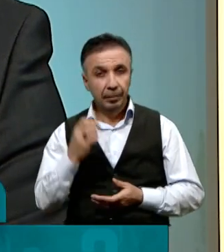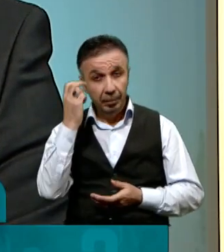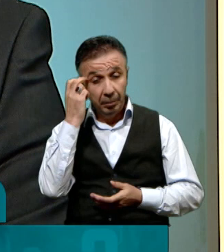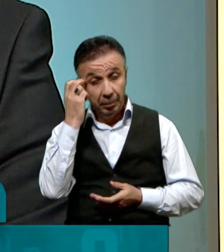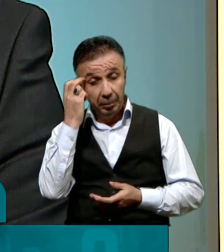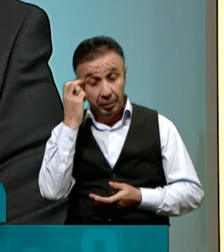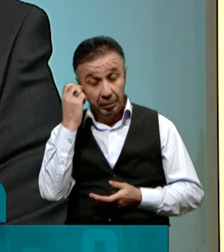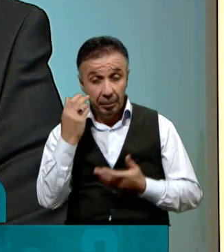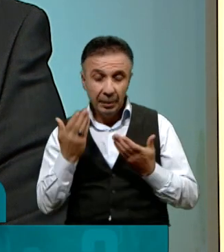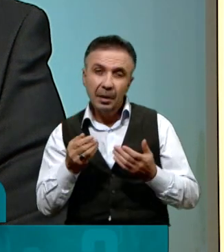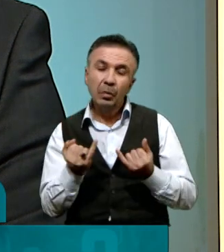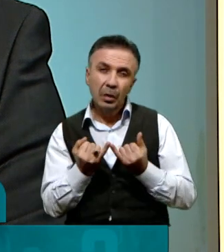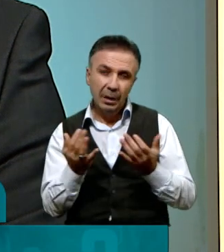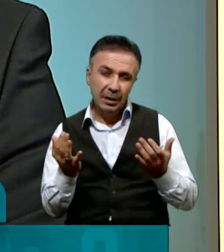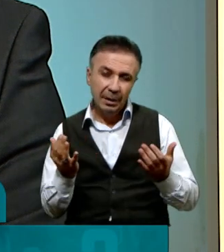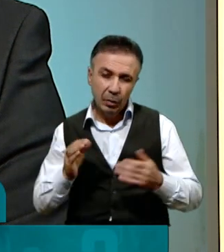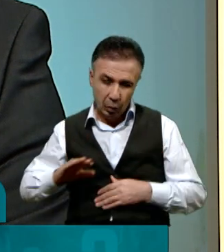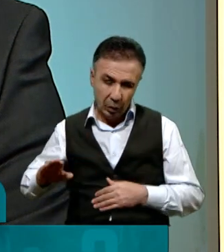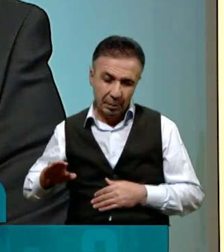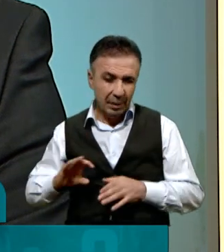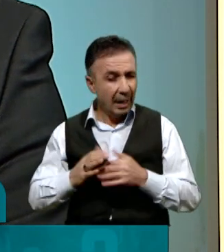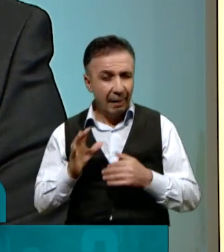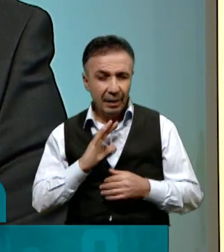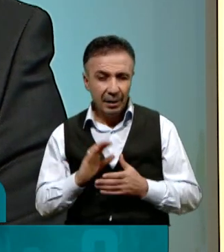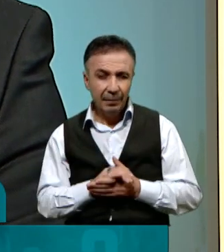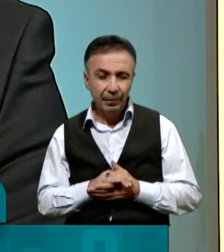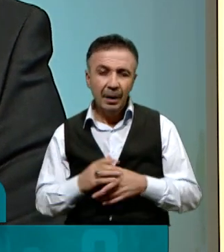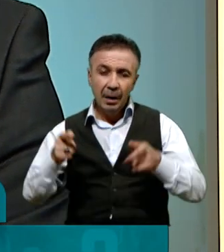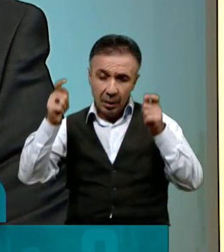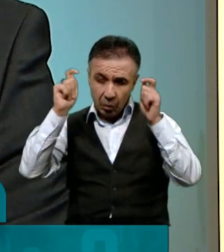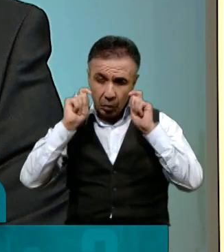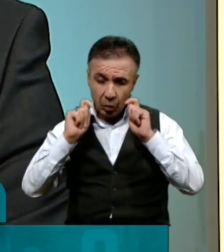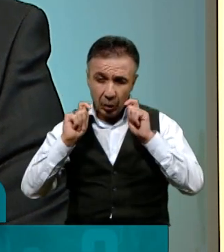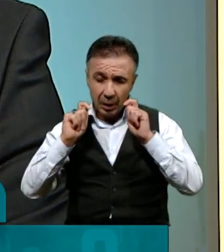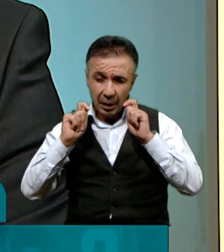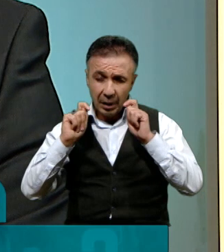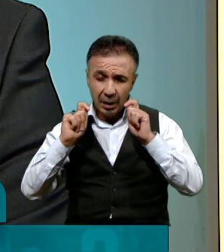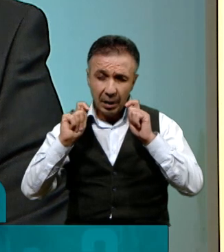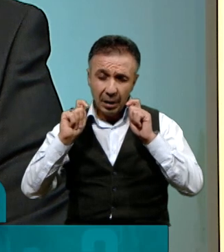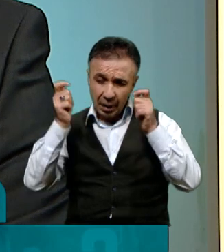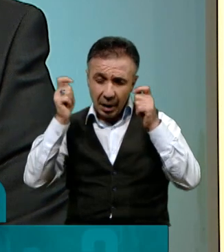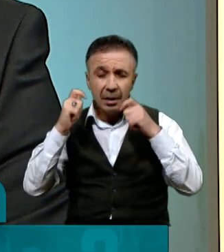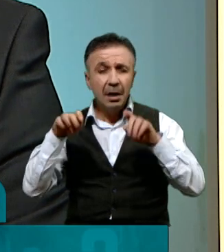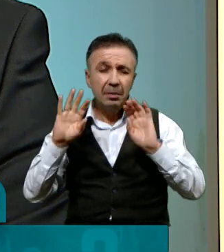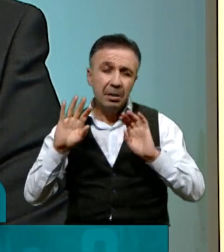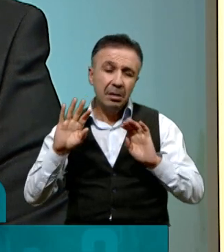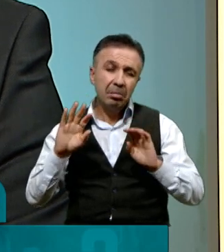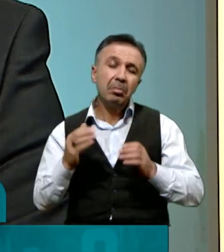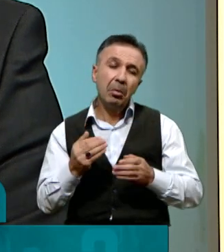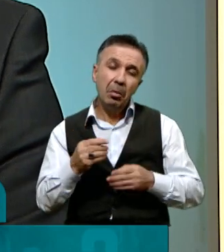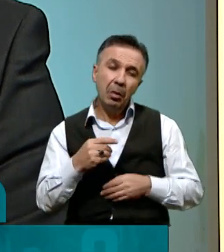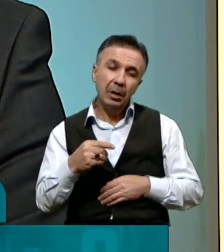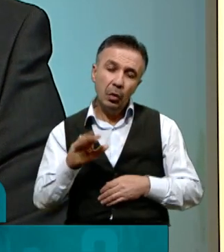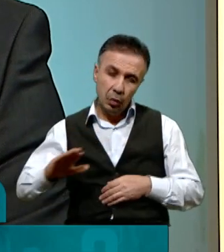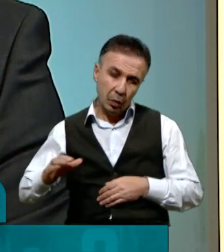ben. Peki bu kardeşlerimizin neyi var? Buluğa erdi veya ermedi? Bir birikimleri var. Onların adına, onların